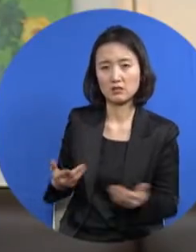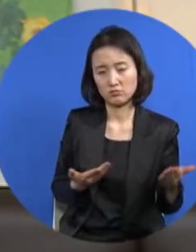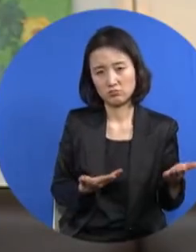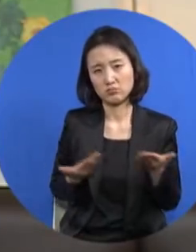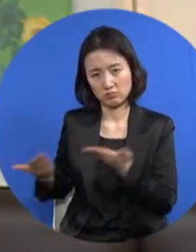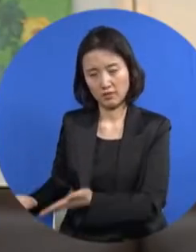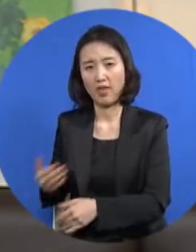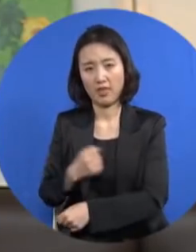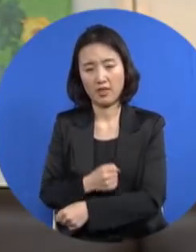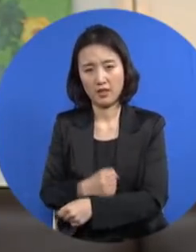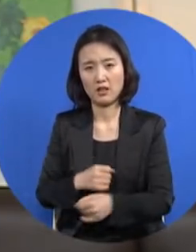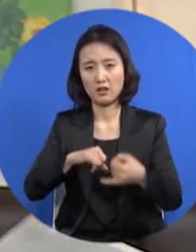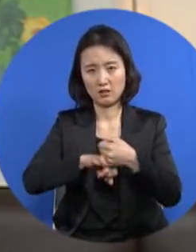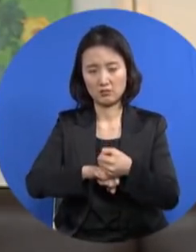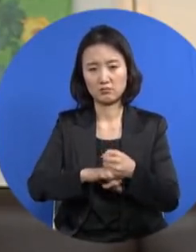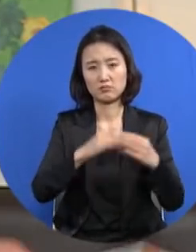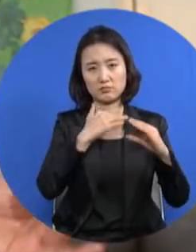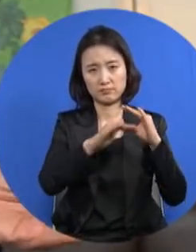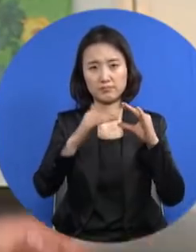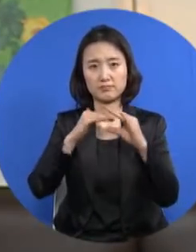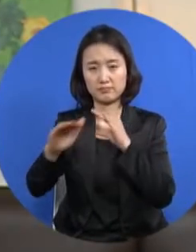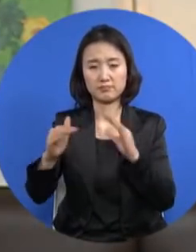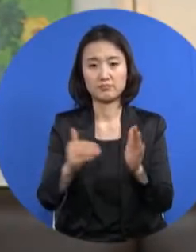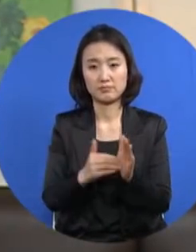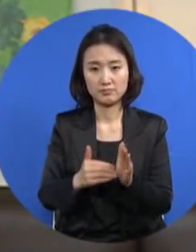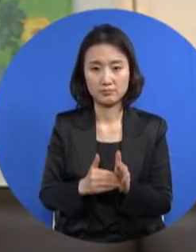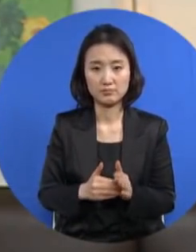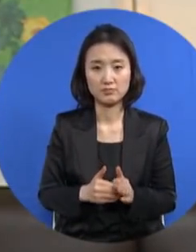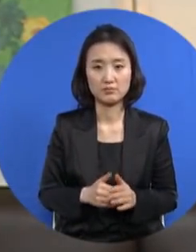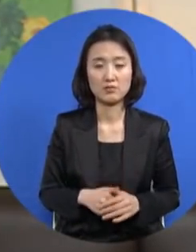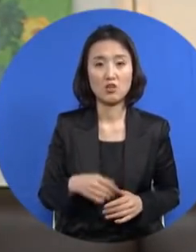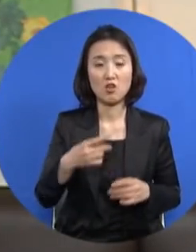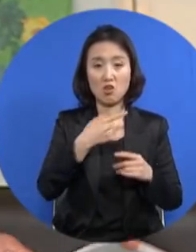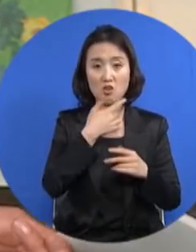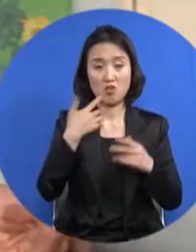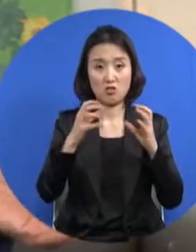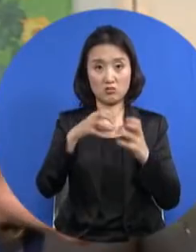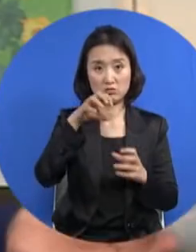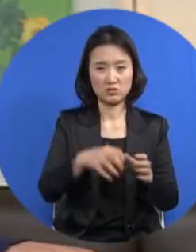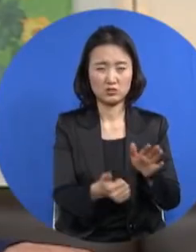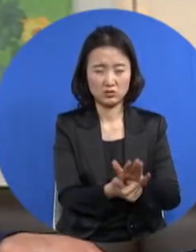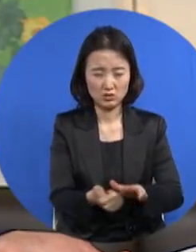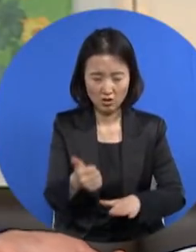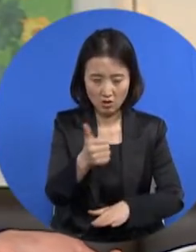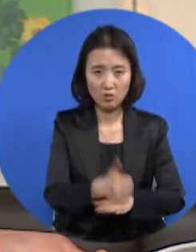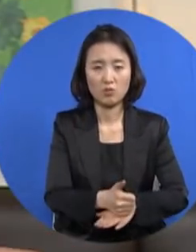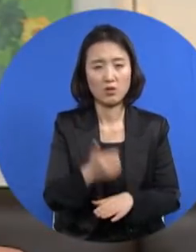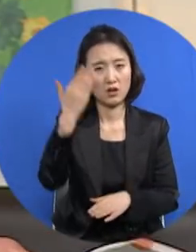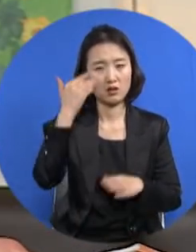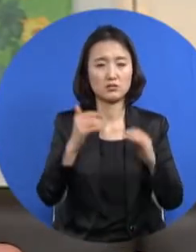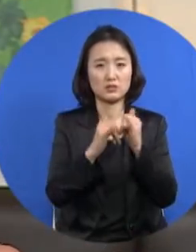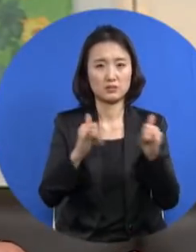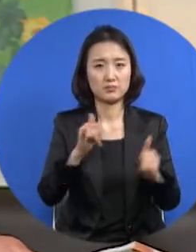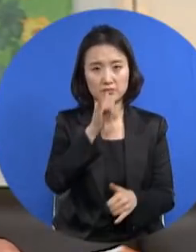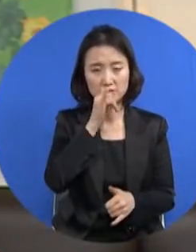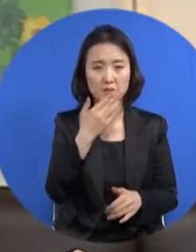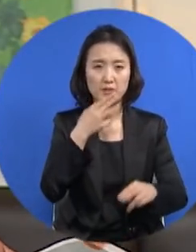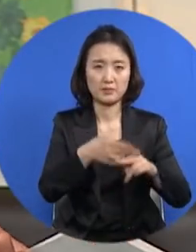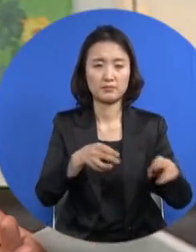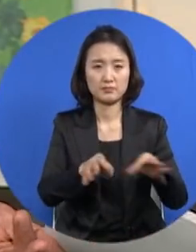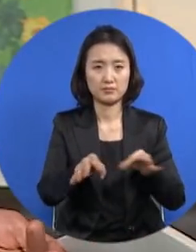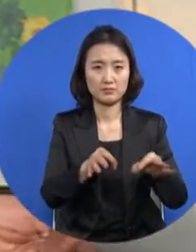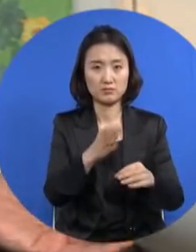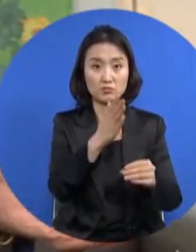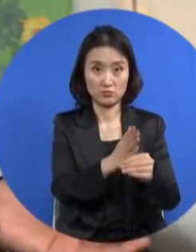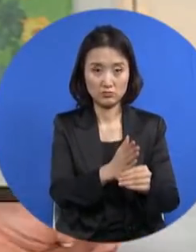주겠다. 그렇게 했는데 영국에서 제일 성공한 한국인이 그 식당을 하시는 분이 있거든요. 네. 이게